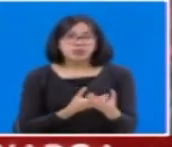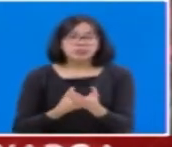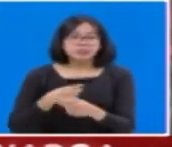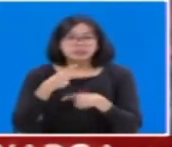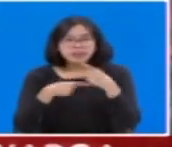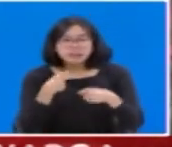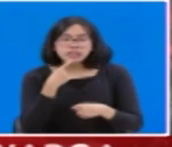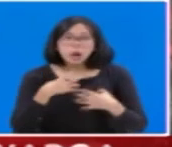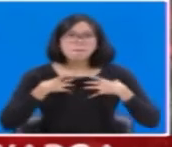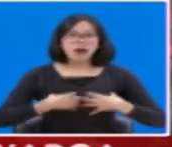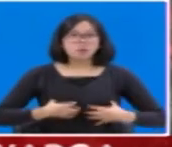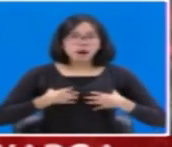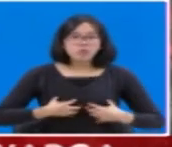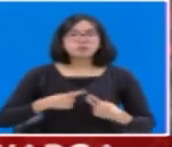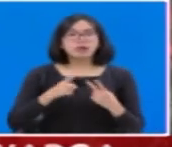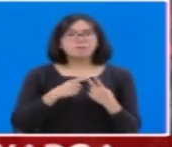juga pernapasannya, Lofi.